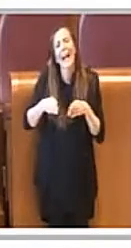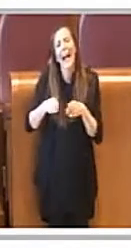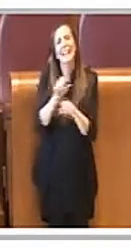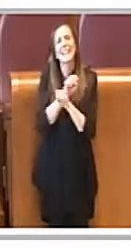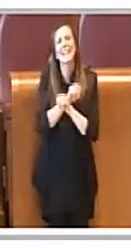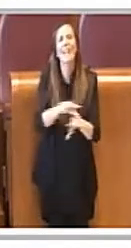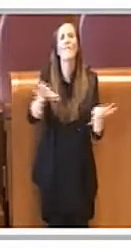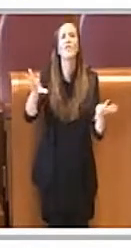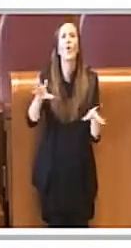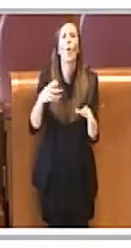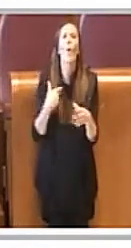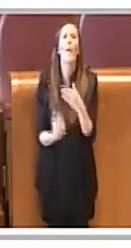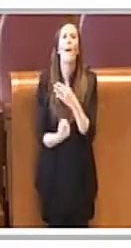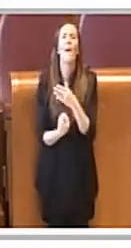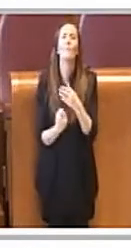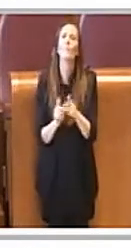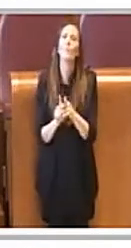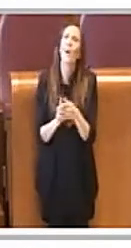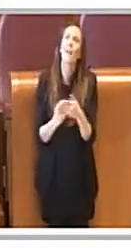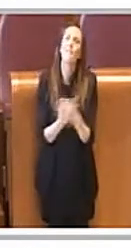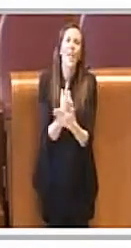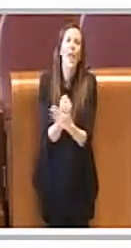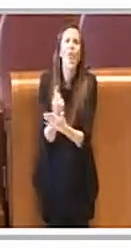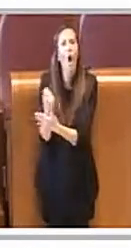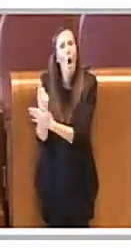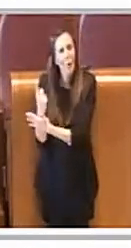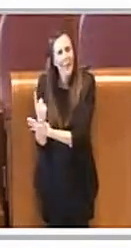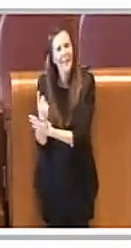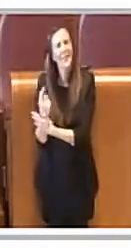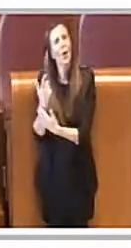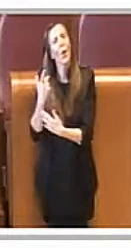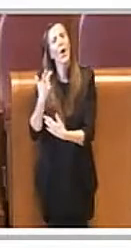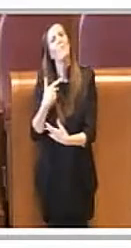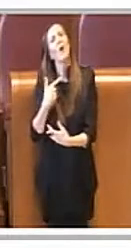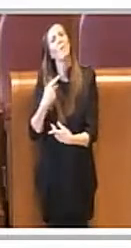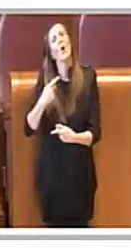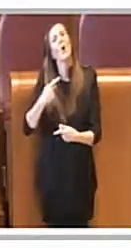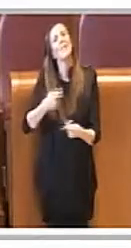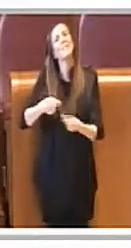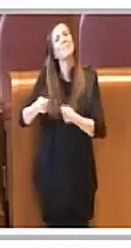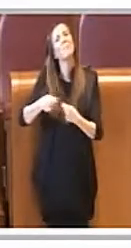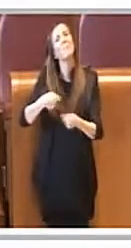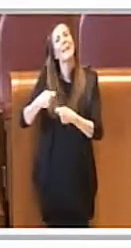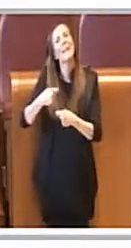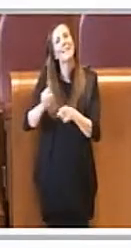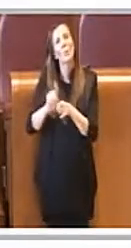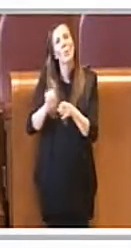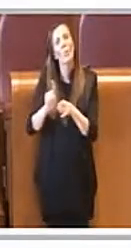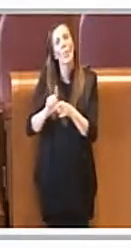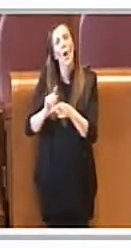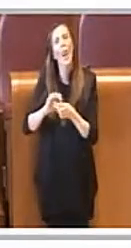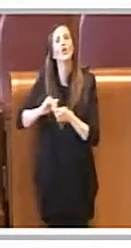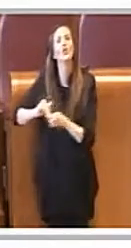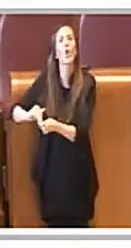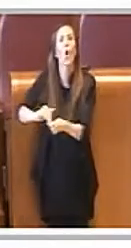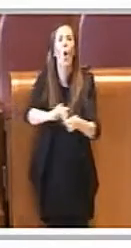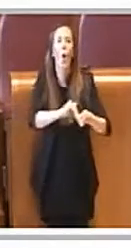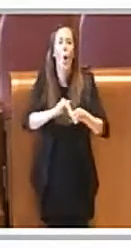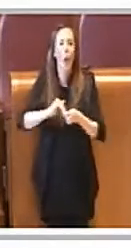che è partito a volte anche da alcuni municipi con la spesa solidale, abbiamo chiamato lì, abbiamo cooperato